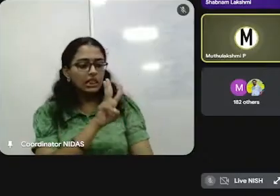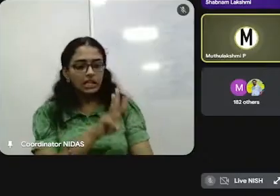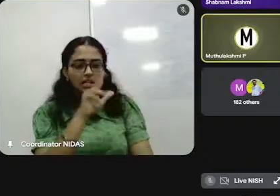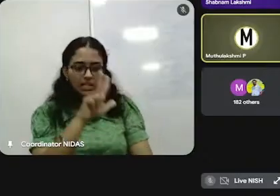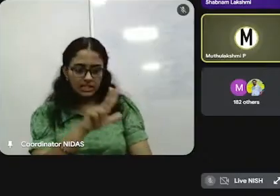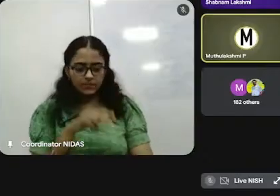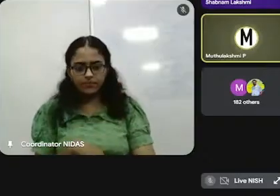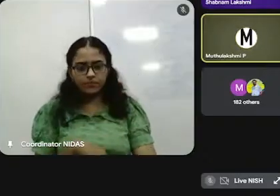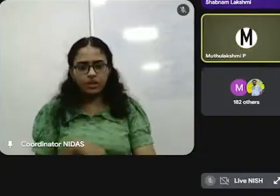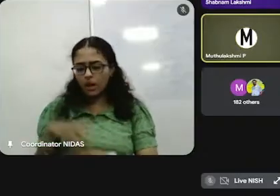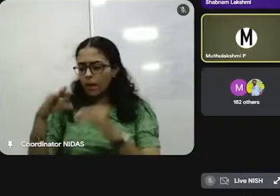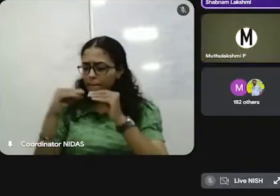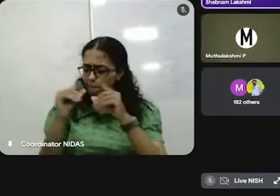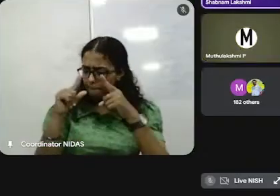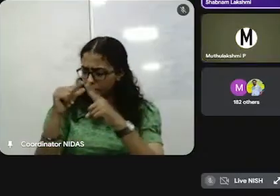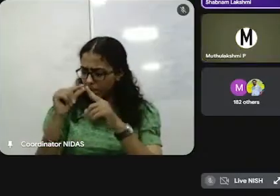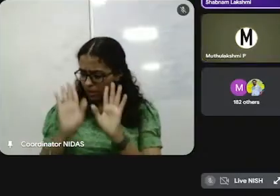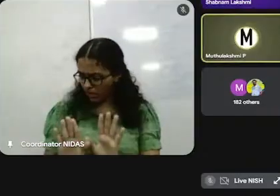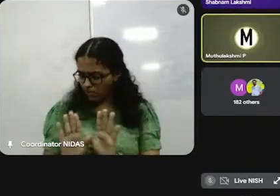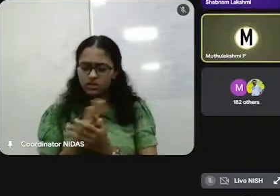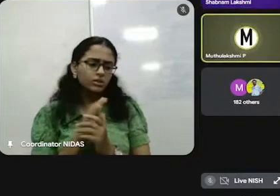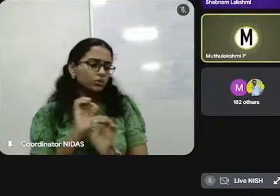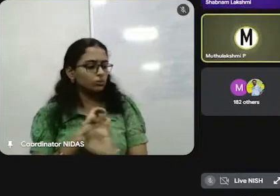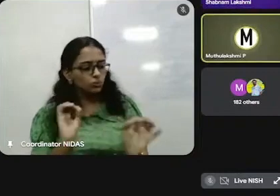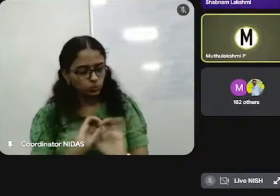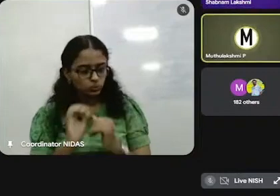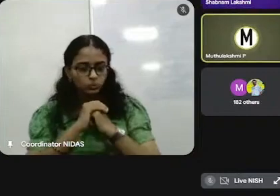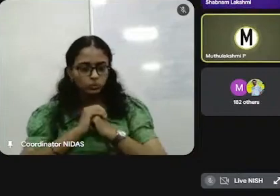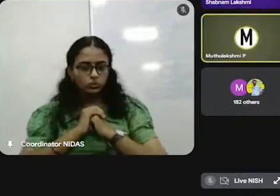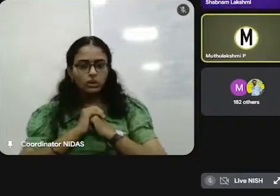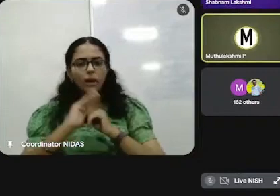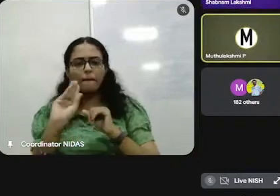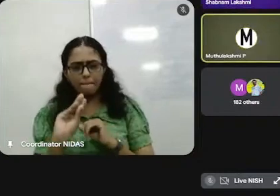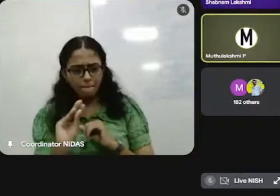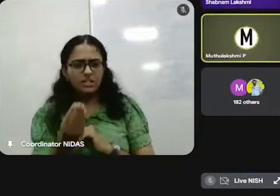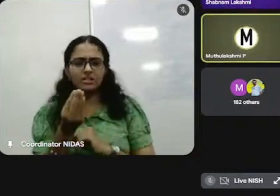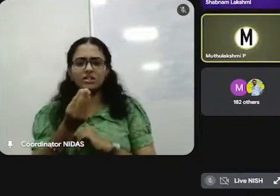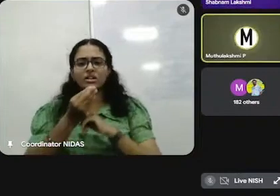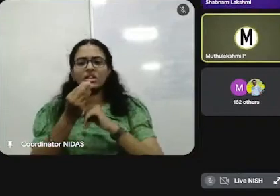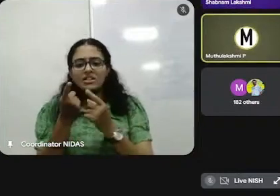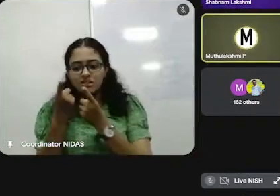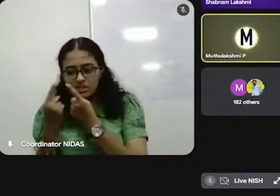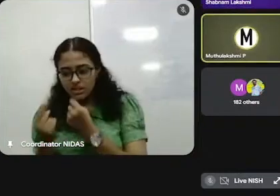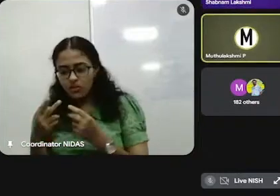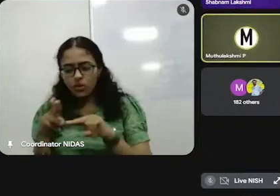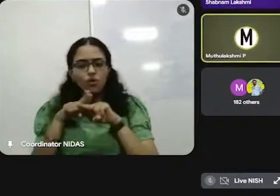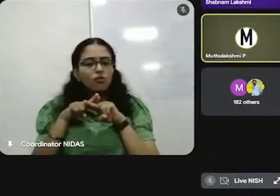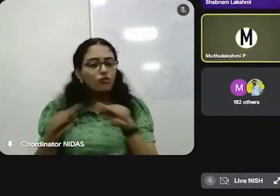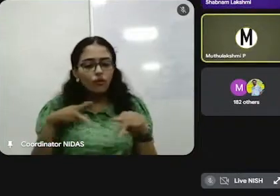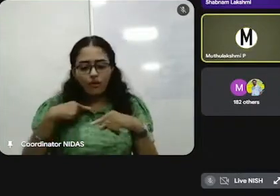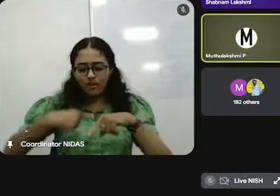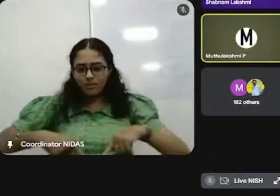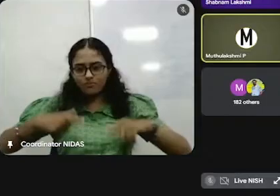38. BP ഉണ്ടോ മാം? BP ഇല്ല. അല്ല. സോ ഇറ്റ് ഈസ് ബെറ്റർ ടു ഗെറ്റ് ഇറ്റ് ചെക്ക്. The complete routine checkup ചെയ്യാം.